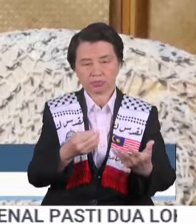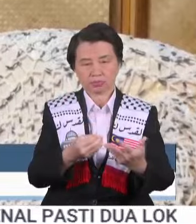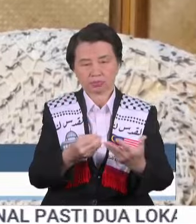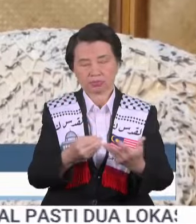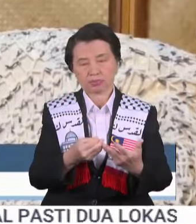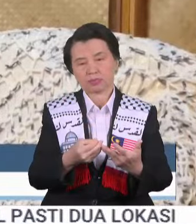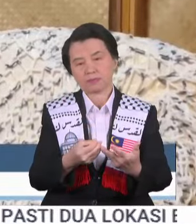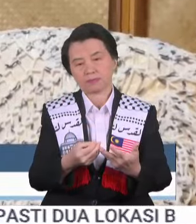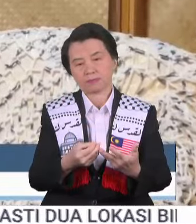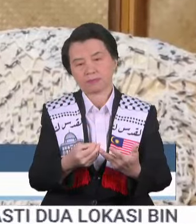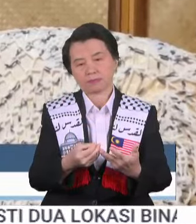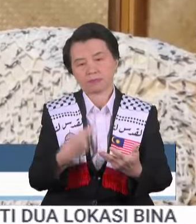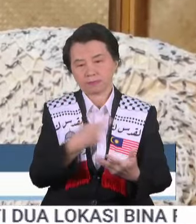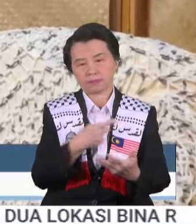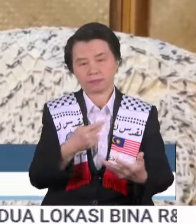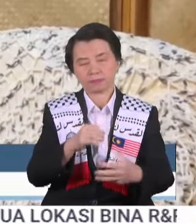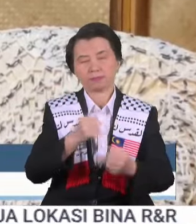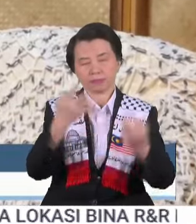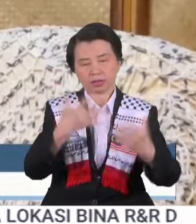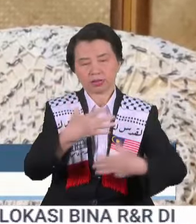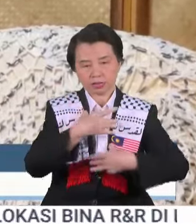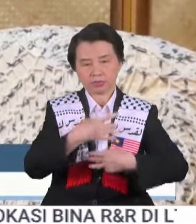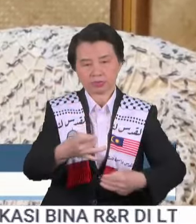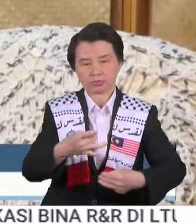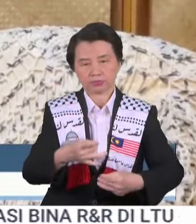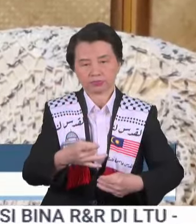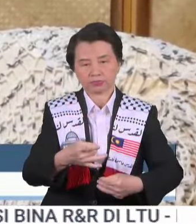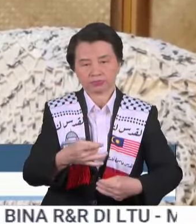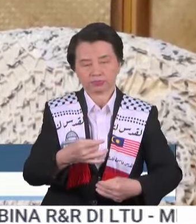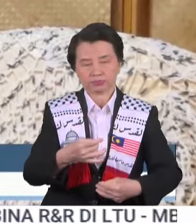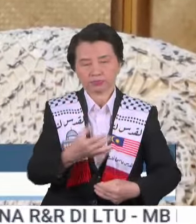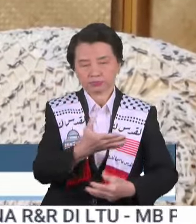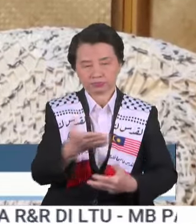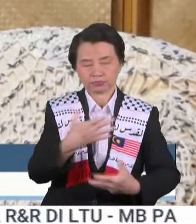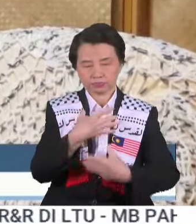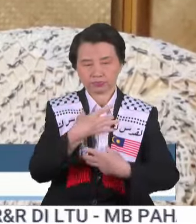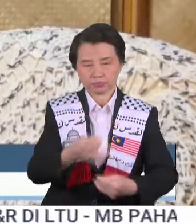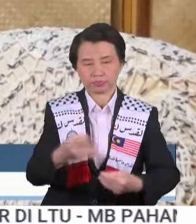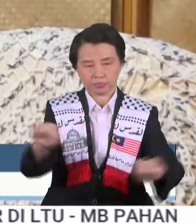rindu. Nang kami suka lah. Nang kami suka lah